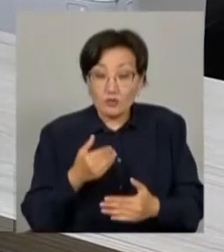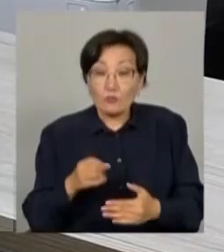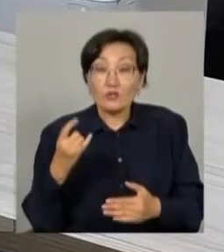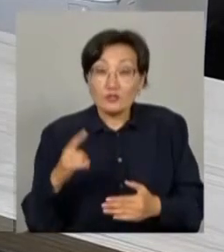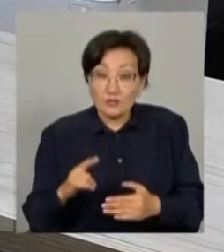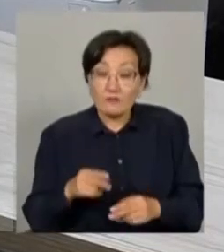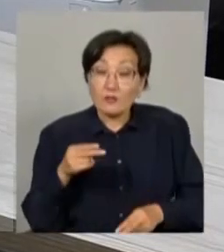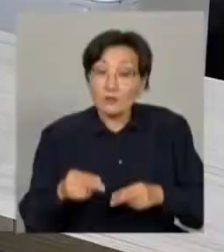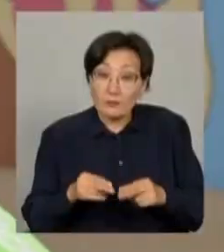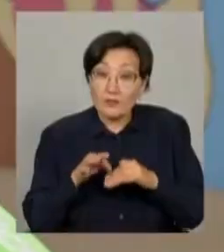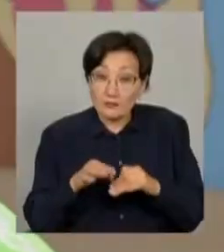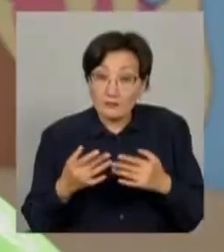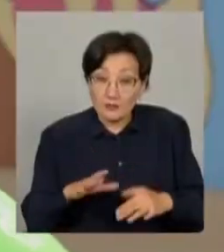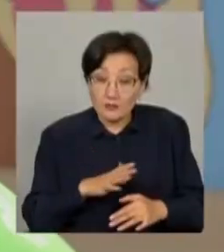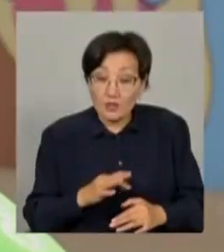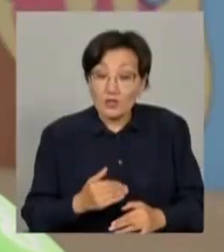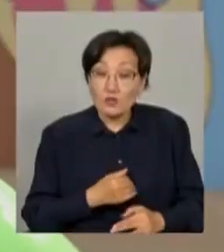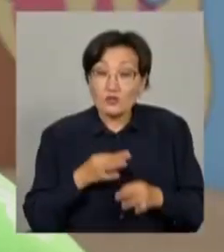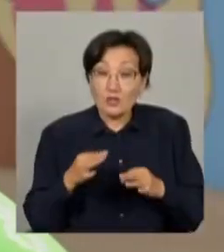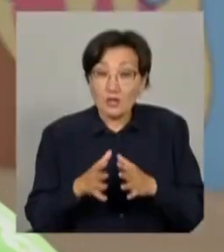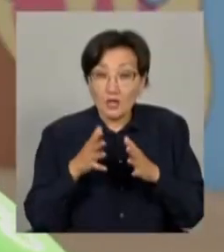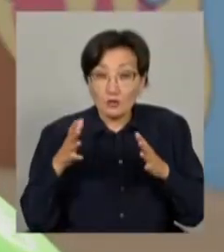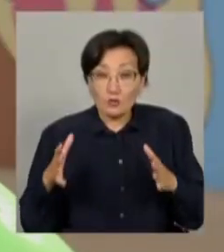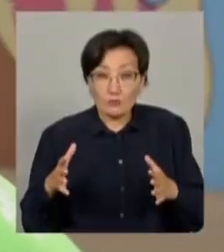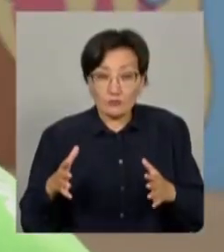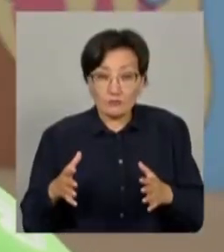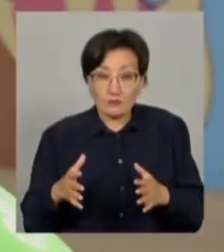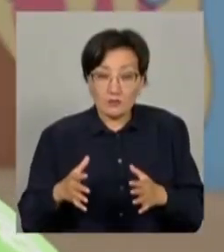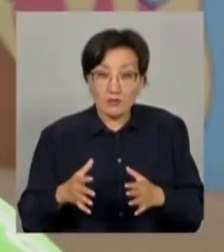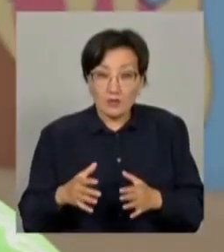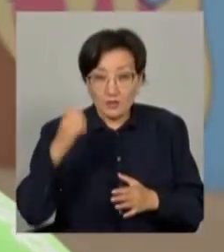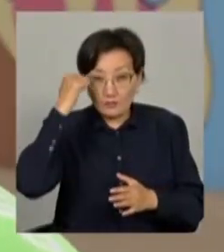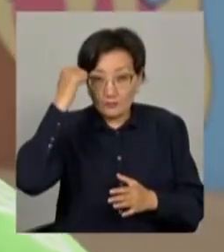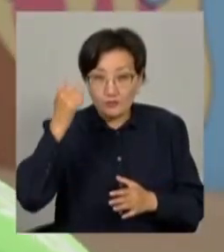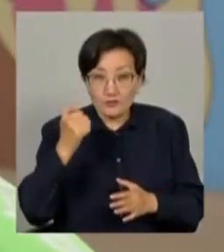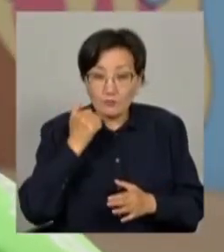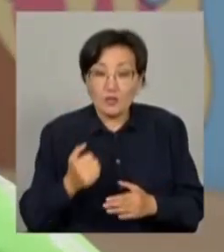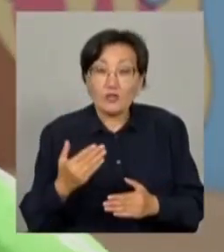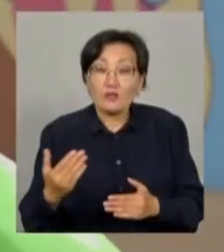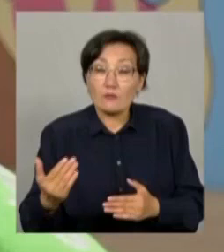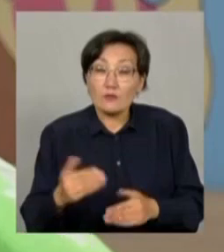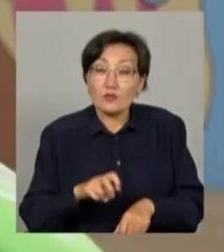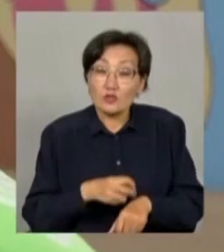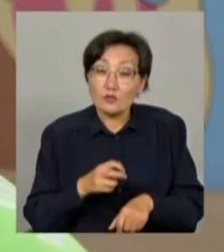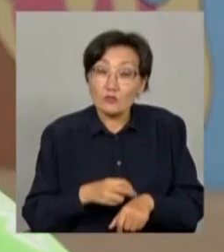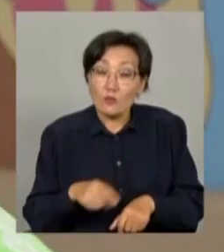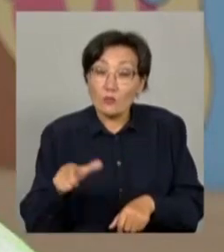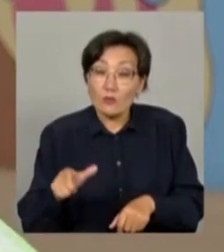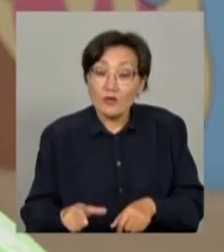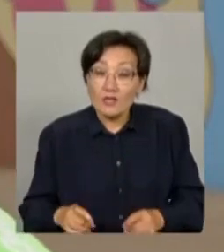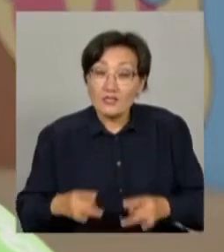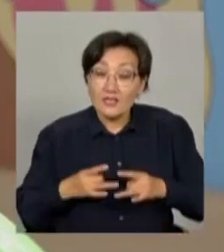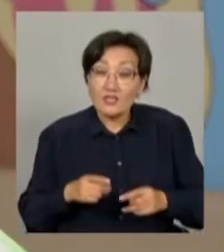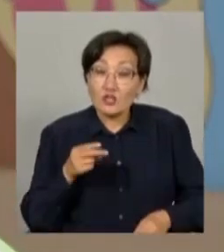ребенка прооперировали. Я хочу сказать огромное прям вот спасибо нашему врачу-нейрохирургу.